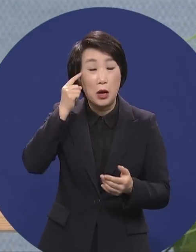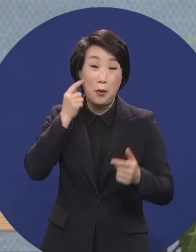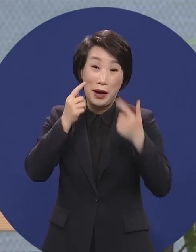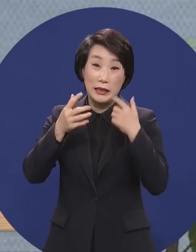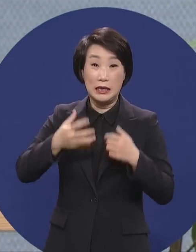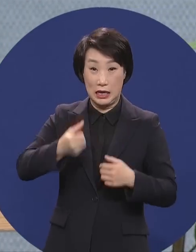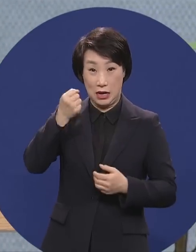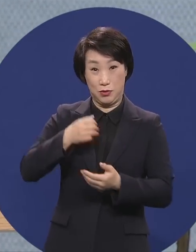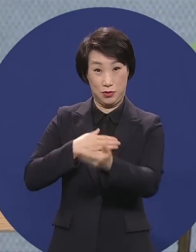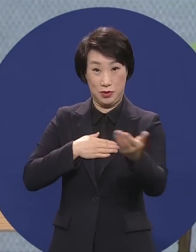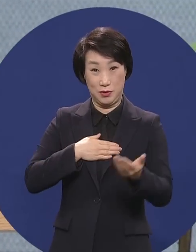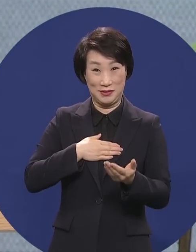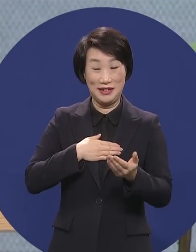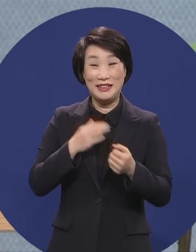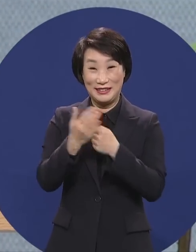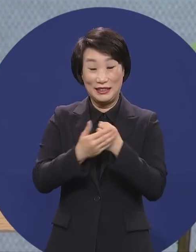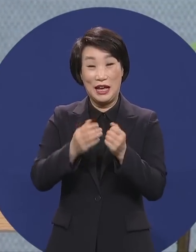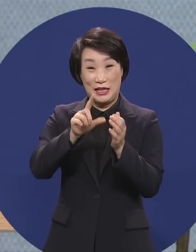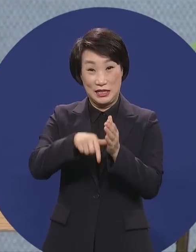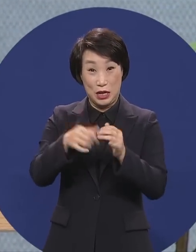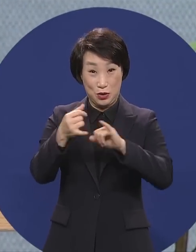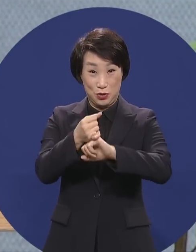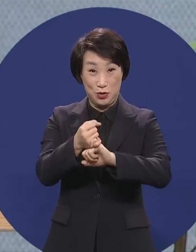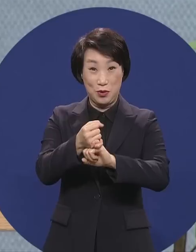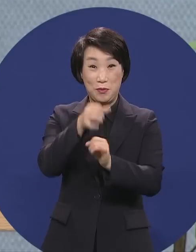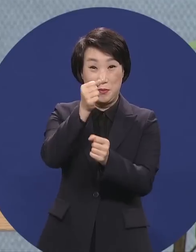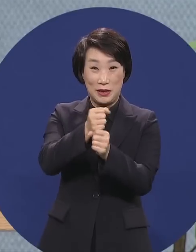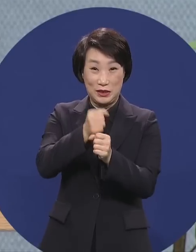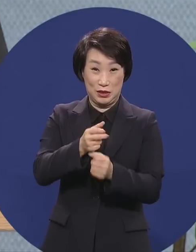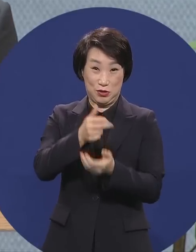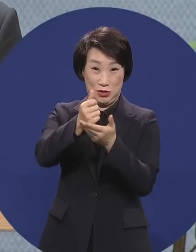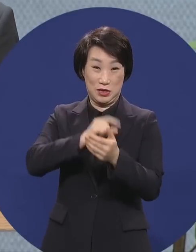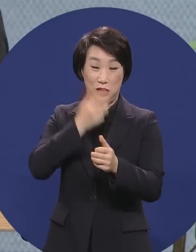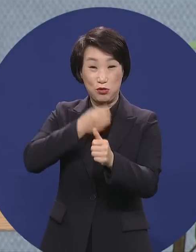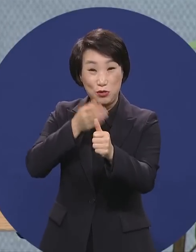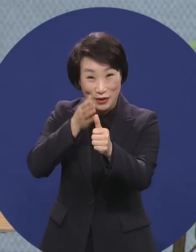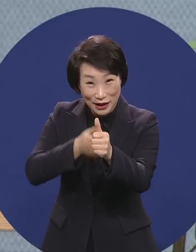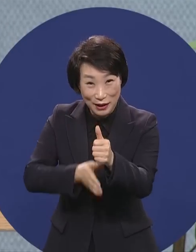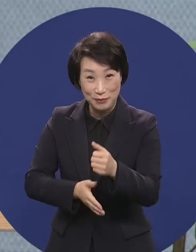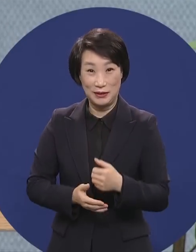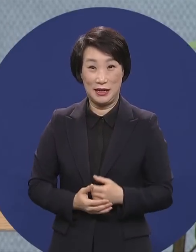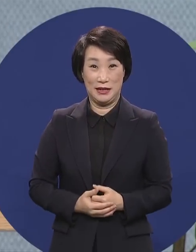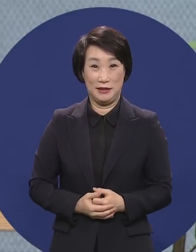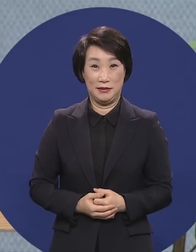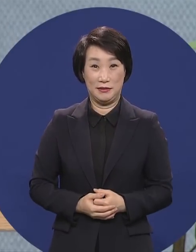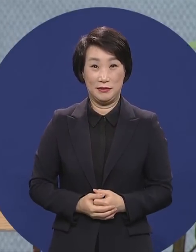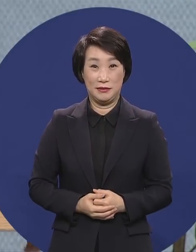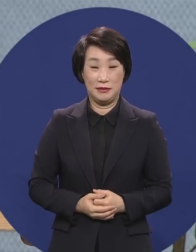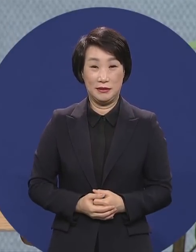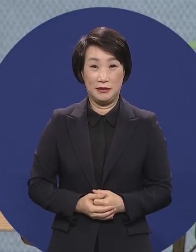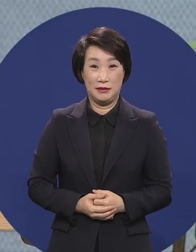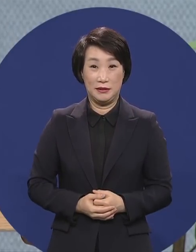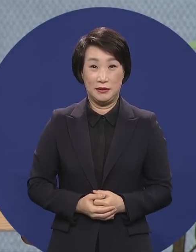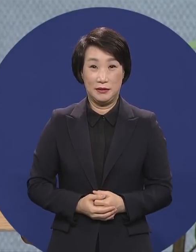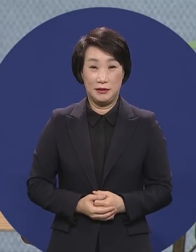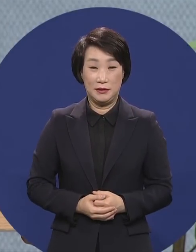가지고 은혜로운 시간이 꼭 되기를 주님의 이름으로 축원합니다.